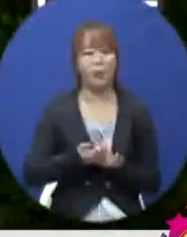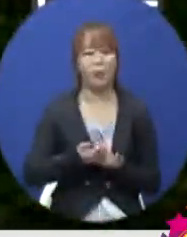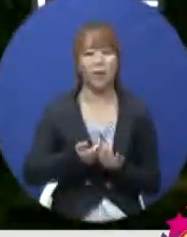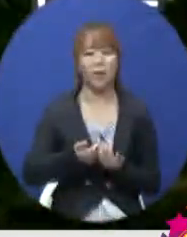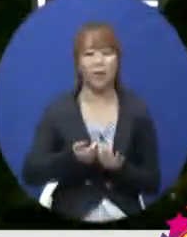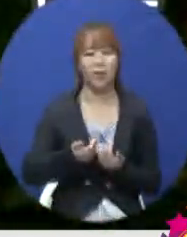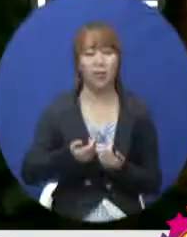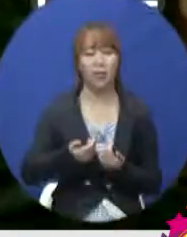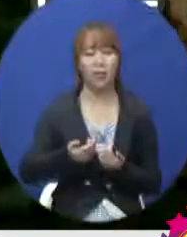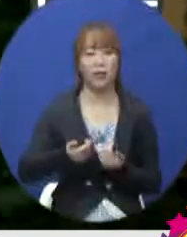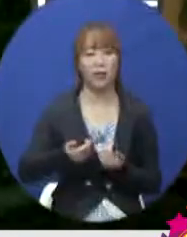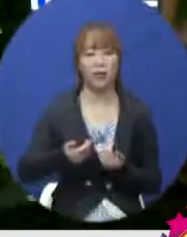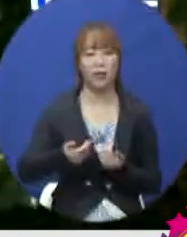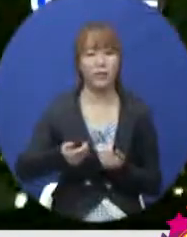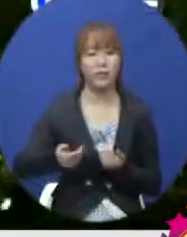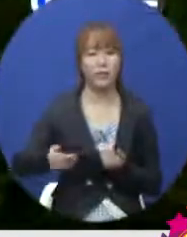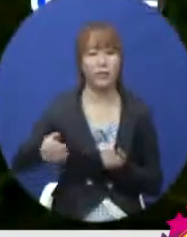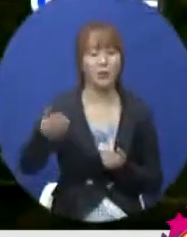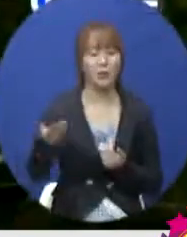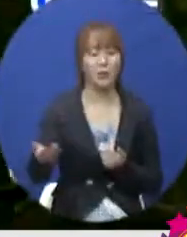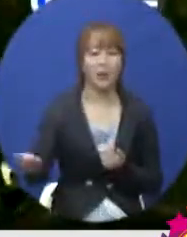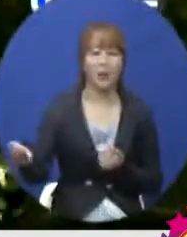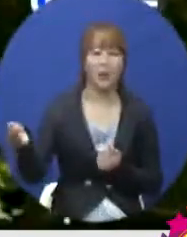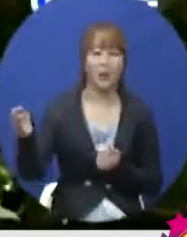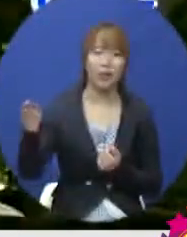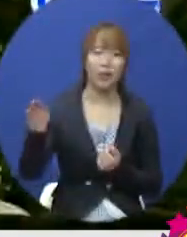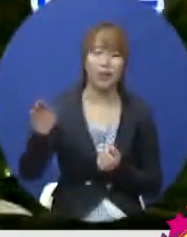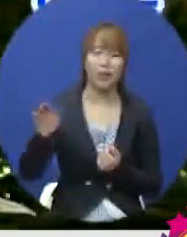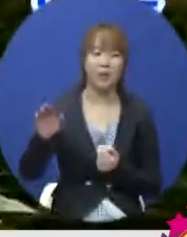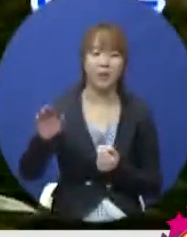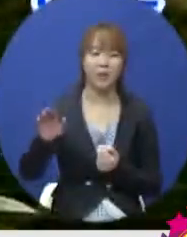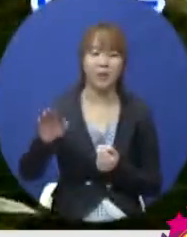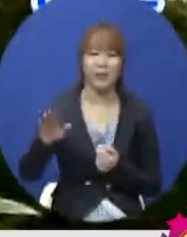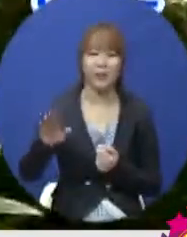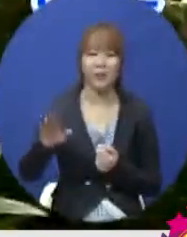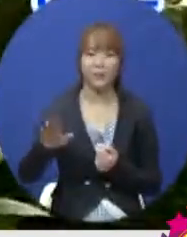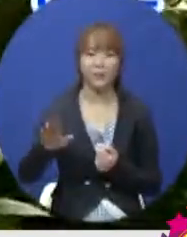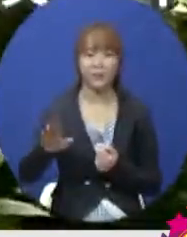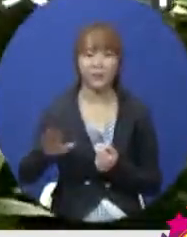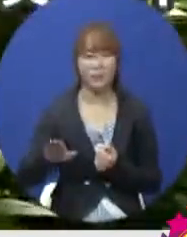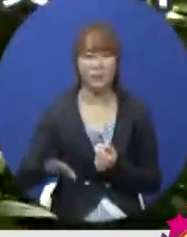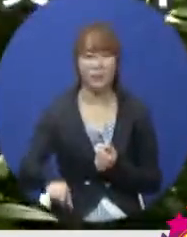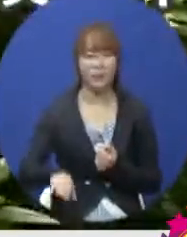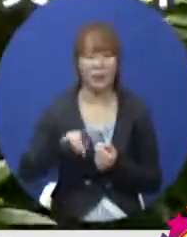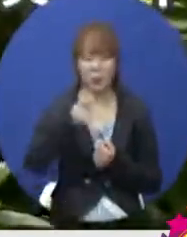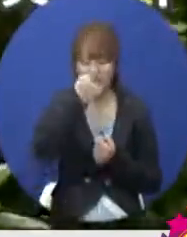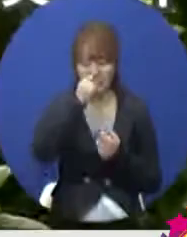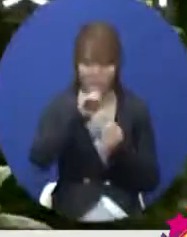떠나가지만